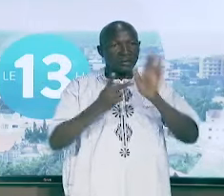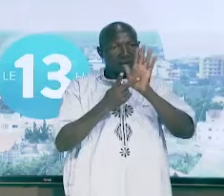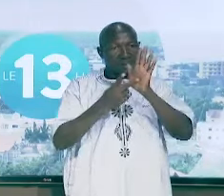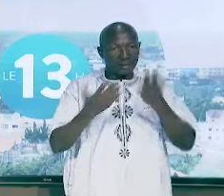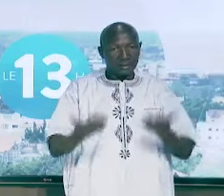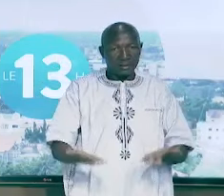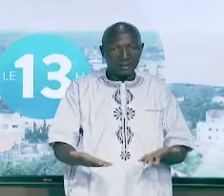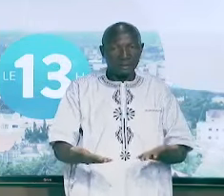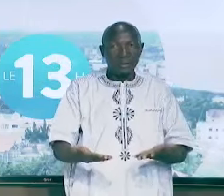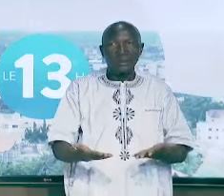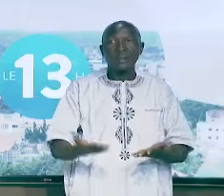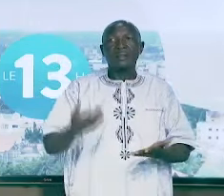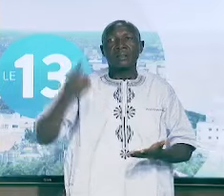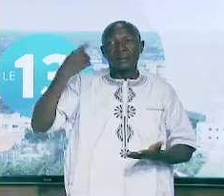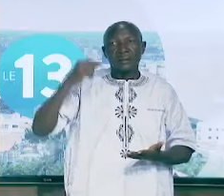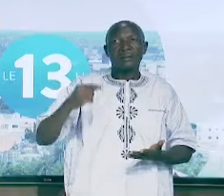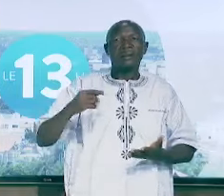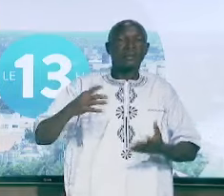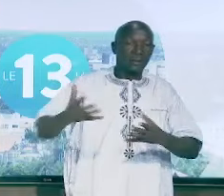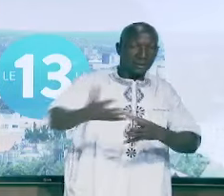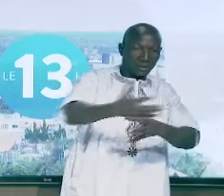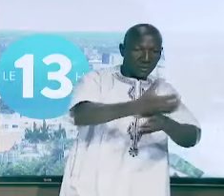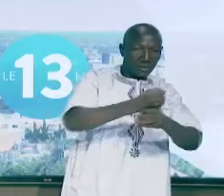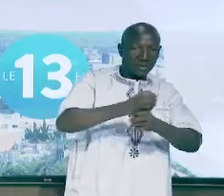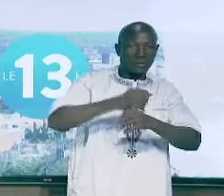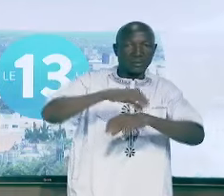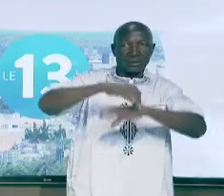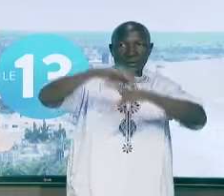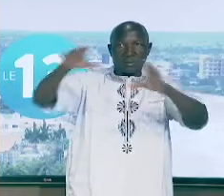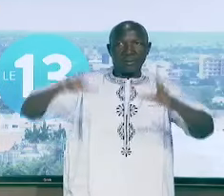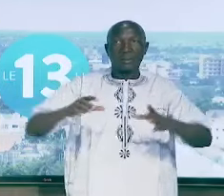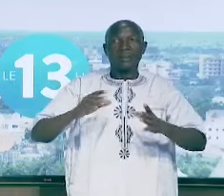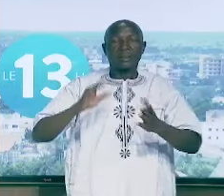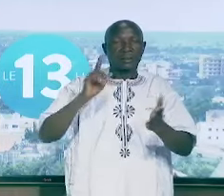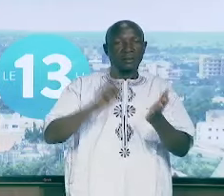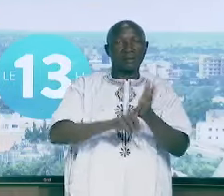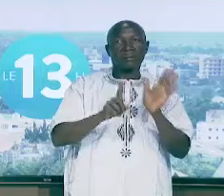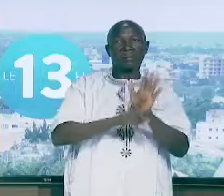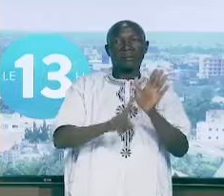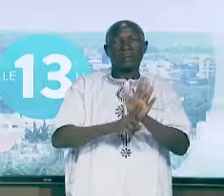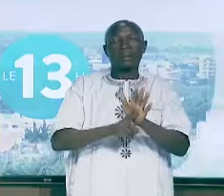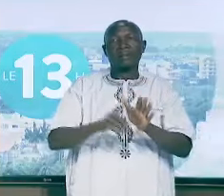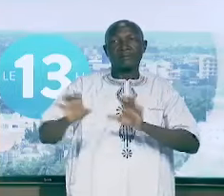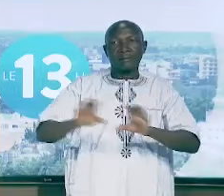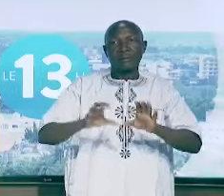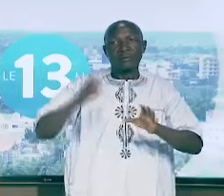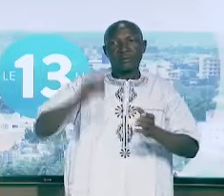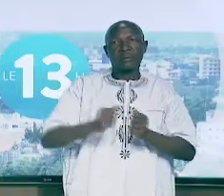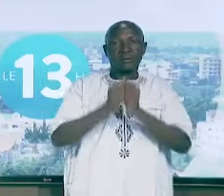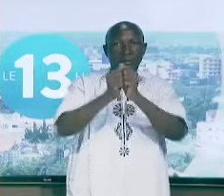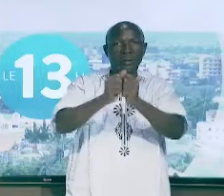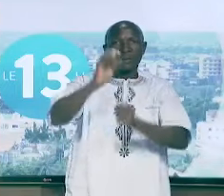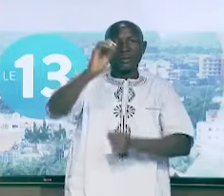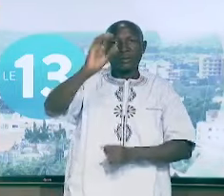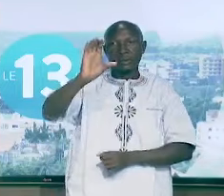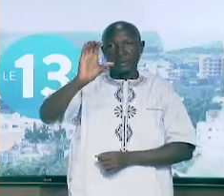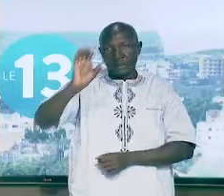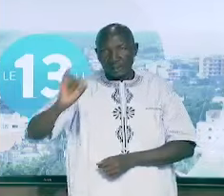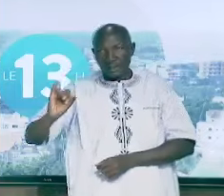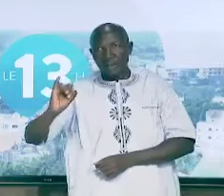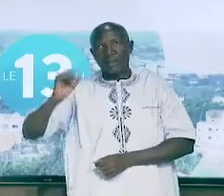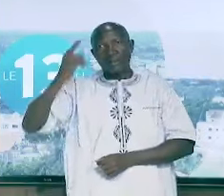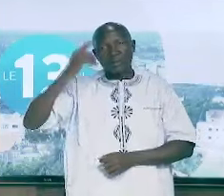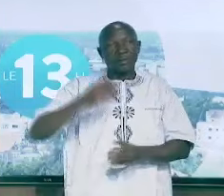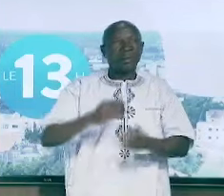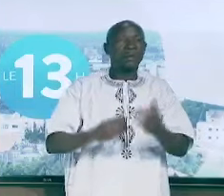Plusieurs acquis dans le cadre de la reconquête du territoire et le plaidoyer est fait pour plus d'accompagnement de l'OCI, notamment dans la